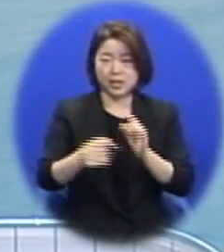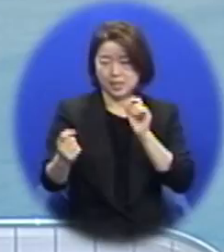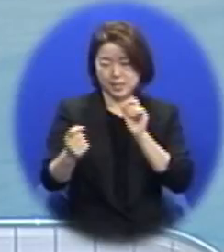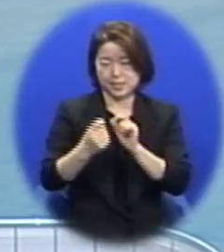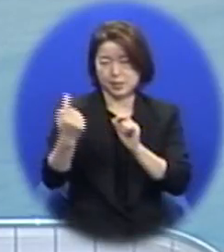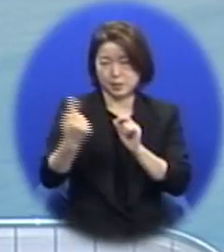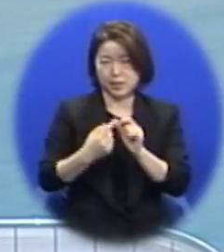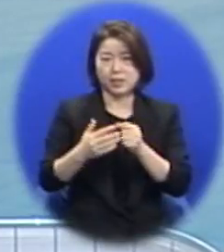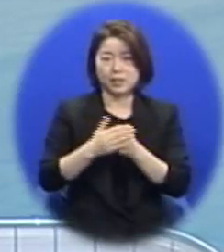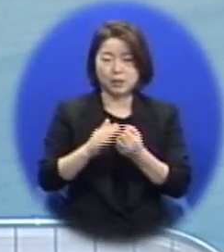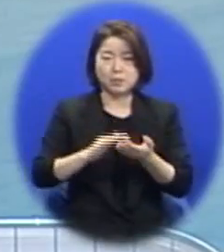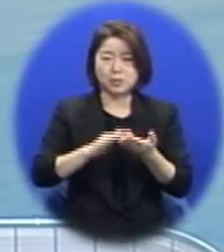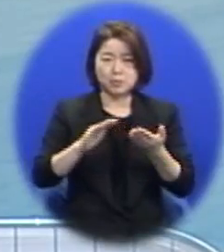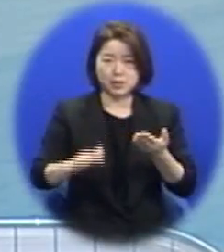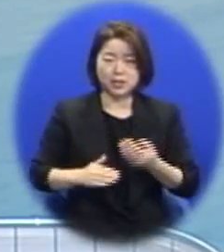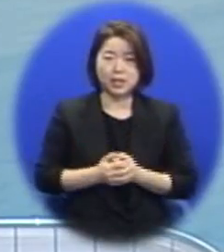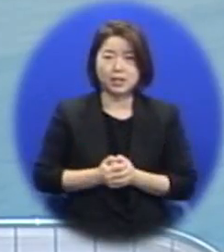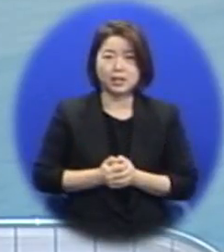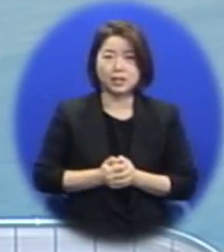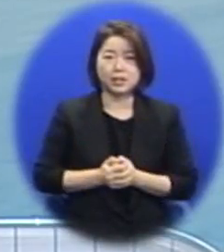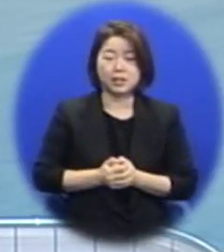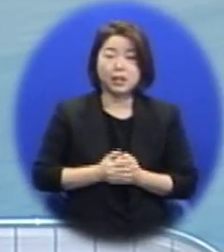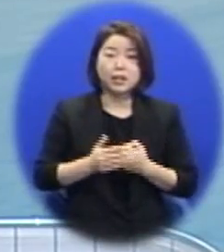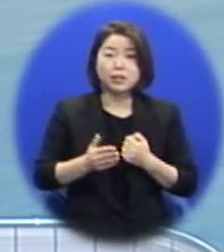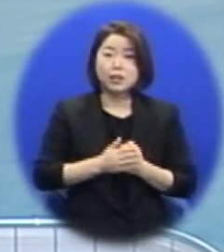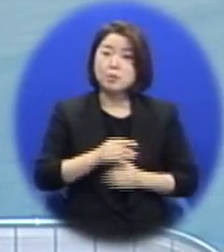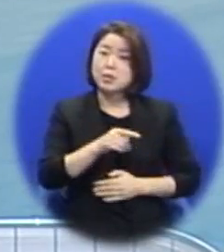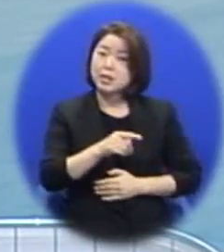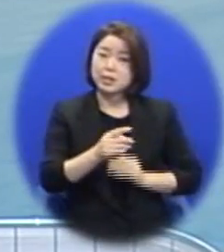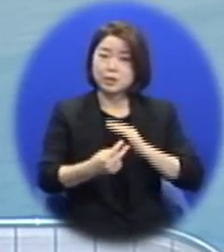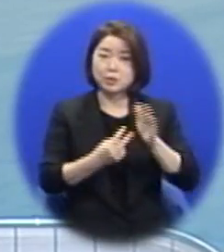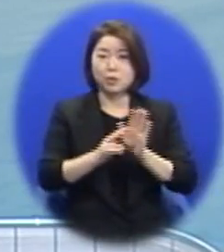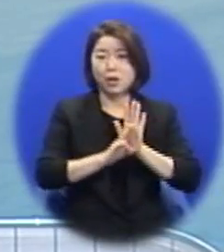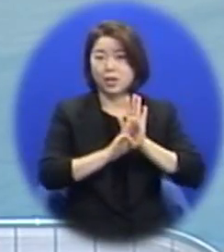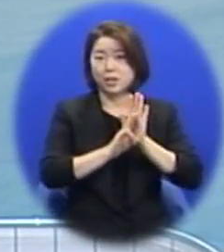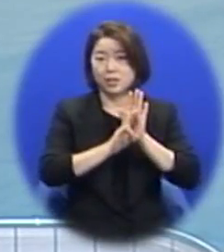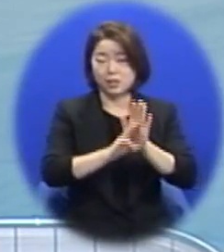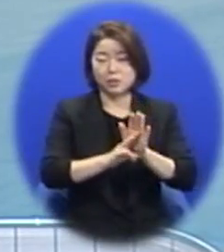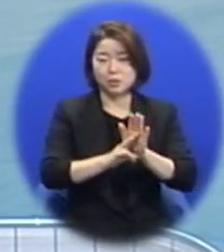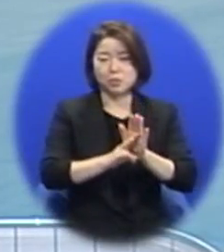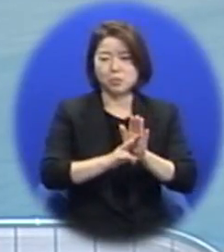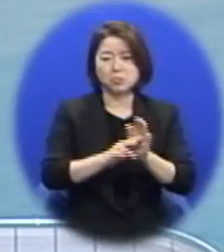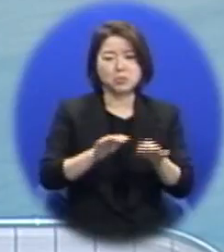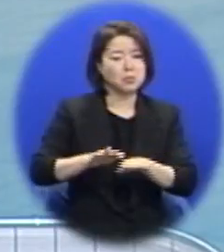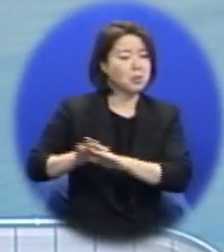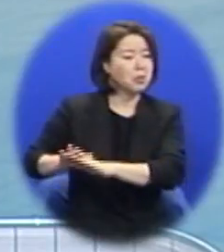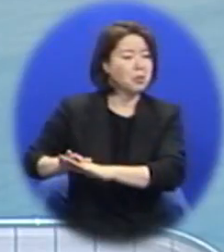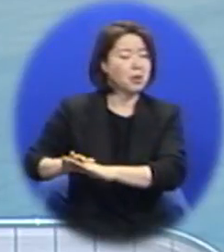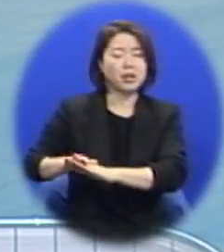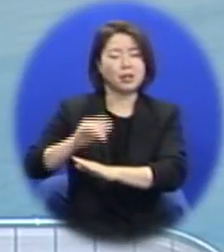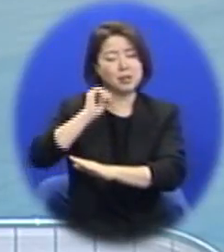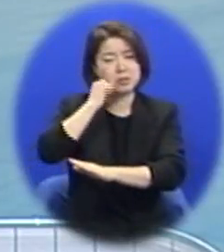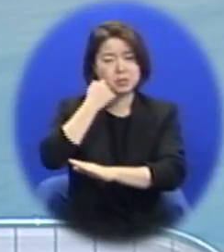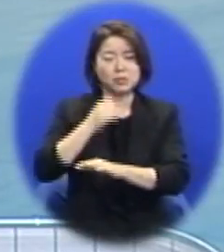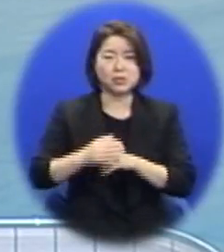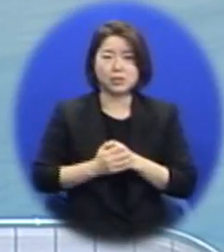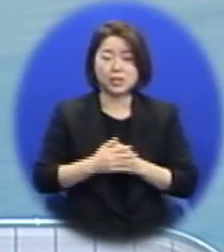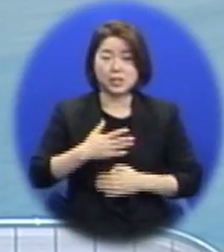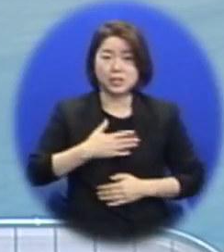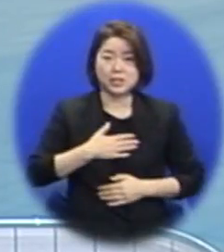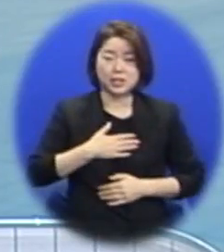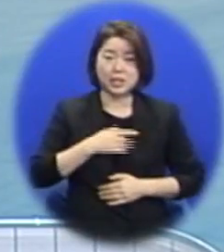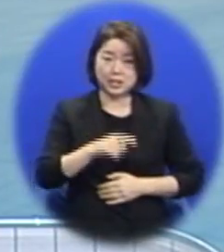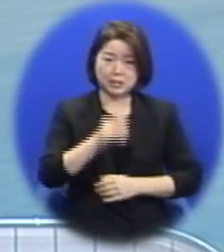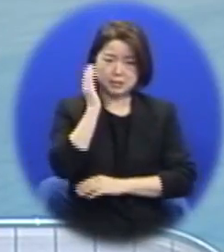때문입니다. 그러니 요한계시록을 뒤로 미루기가 어려운 거죠. 제가 요한계시록